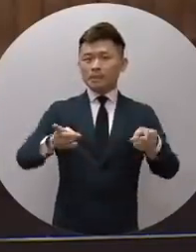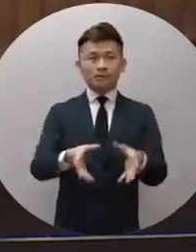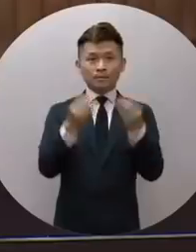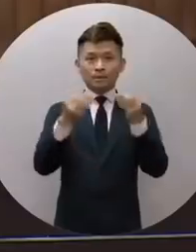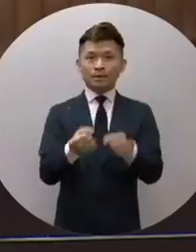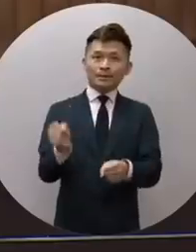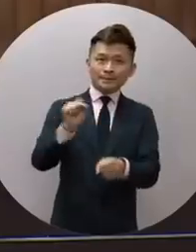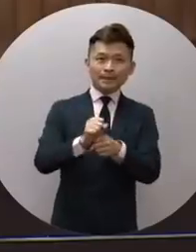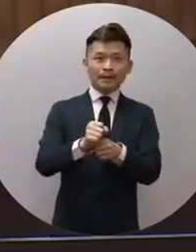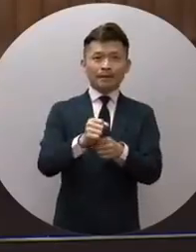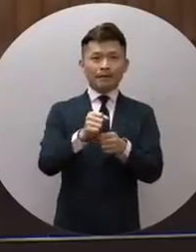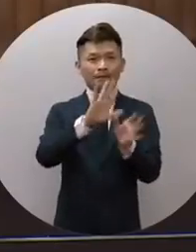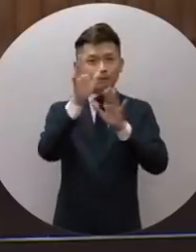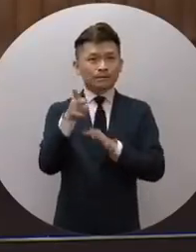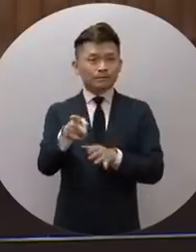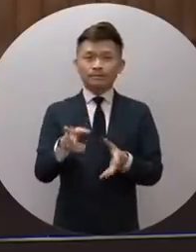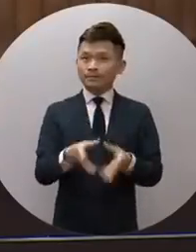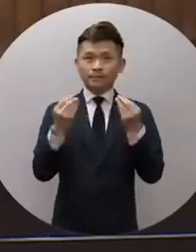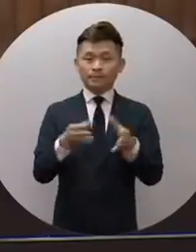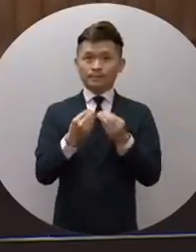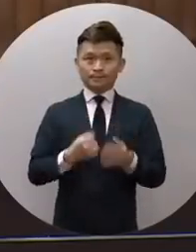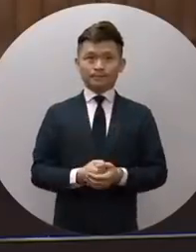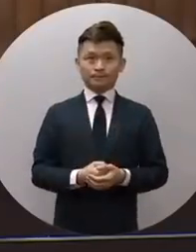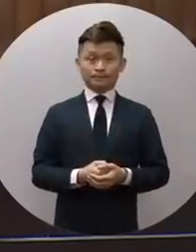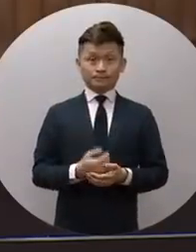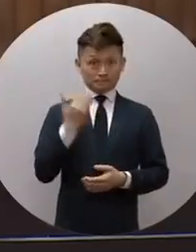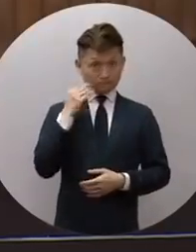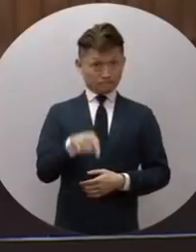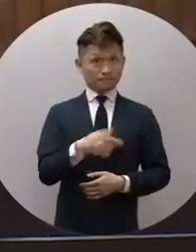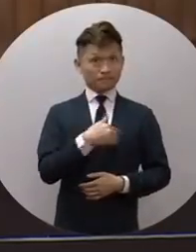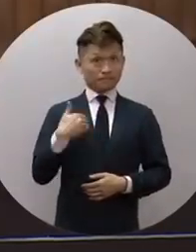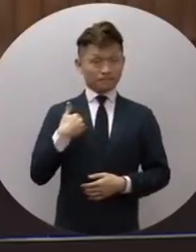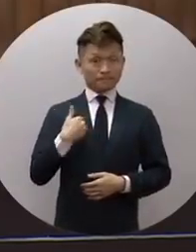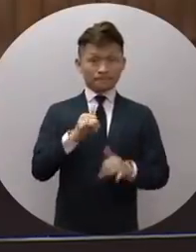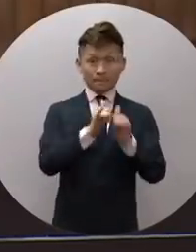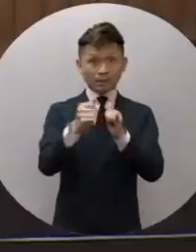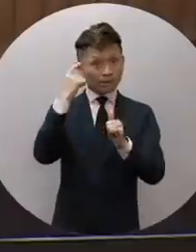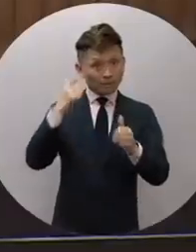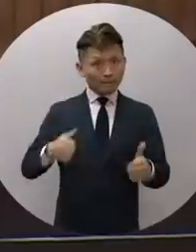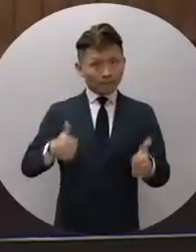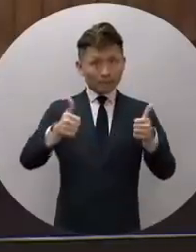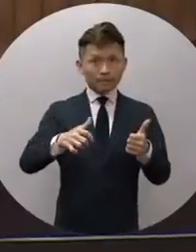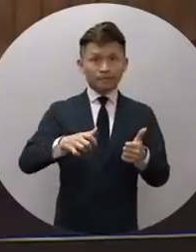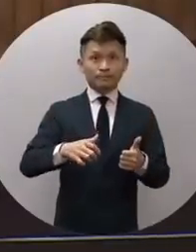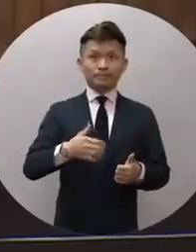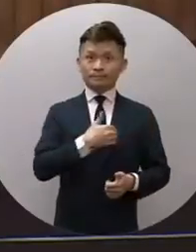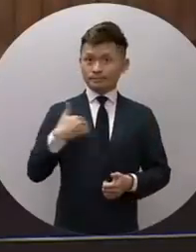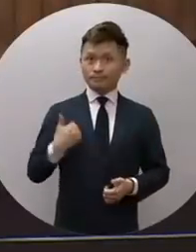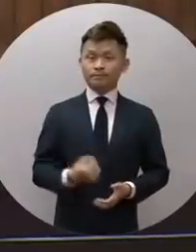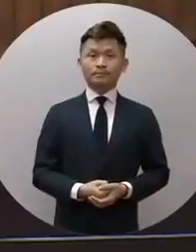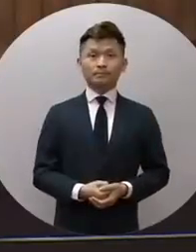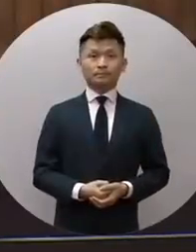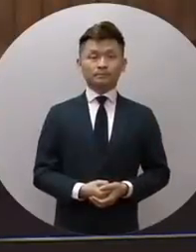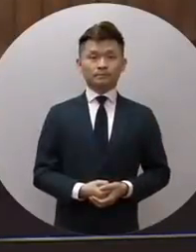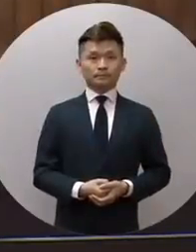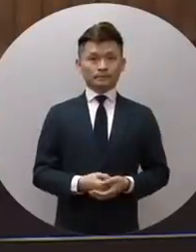形容词，如此我们才能真正凝聚社会最大的共识，才能理